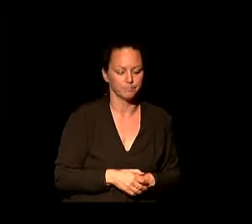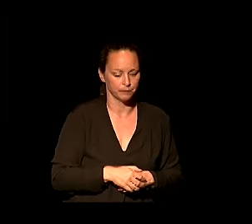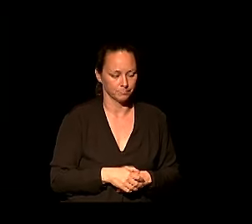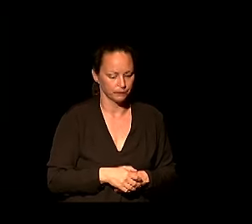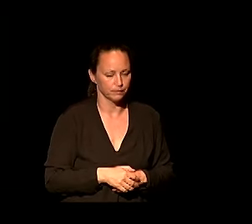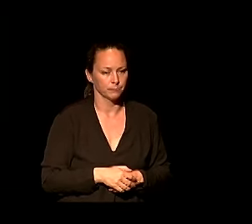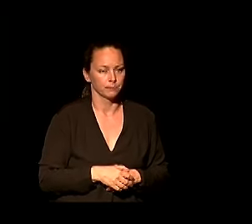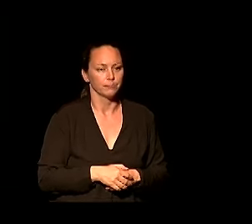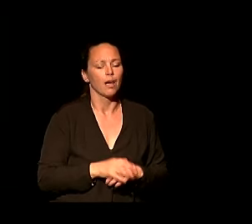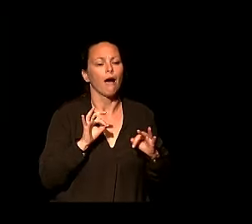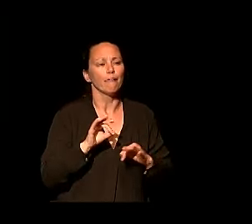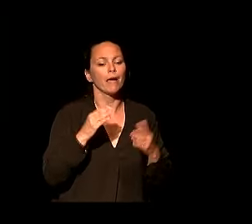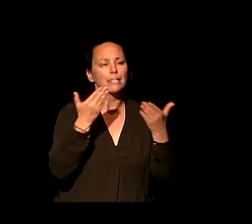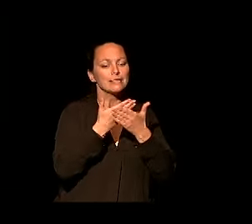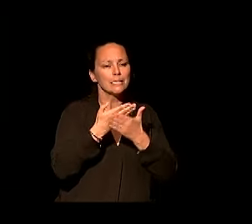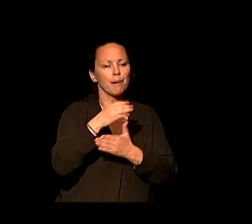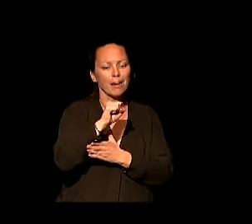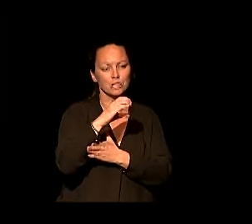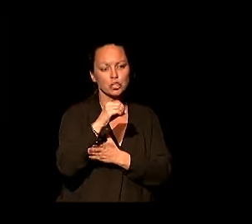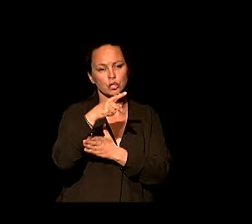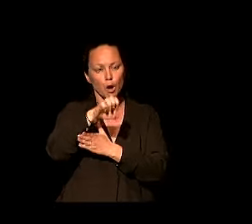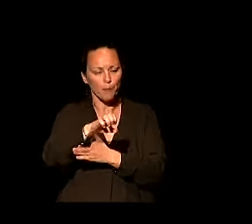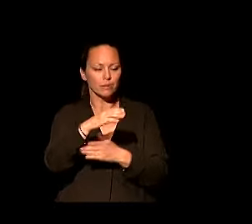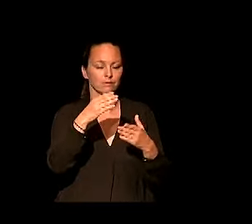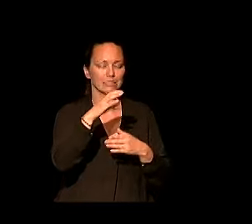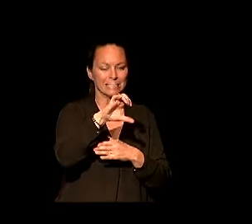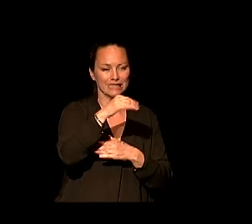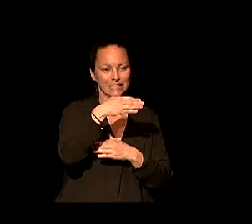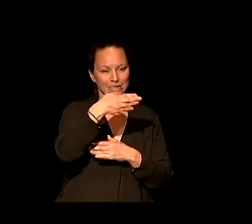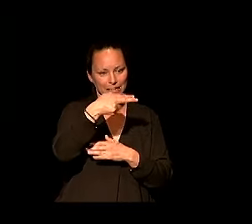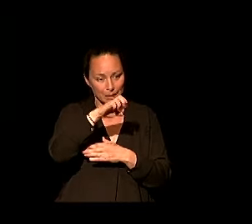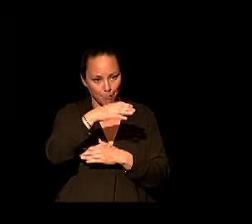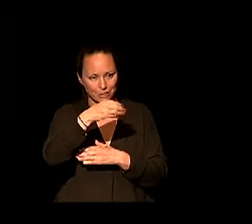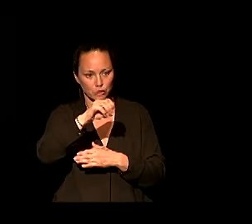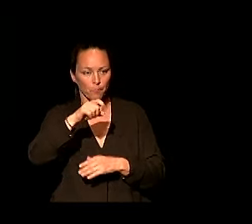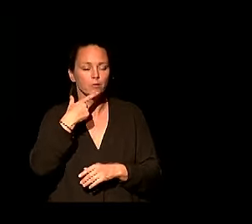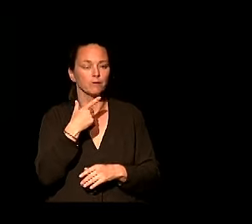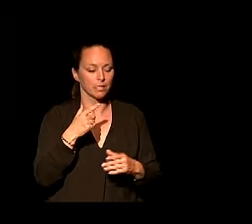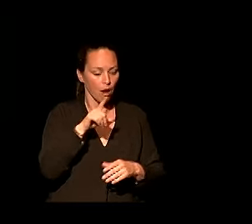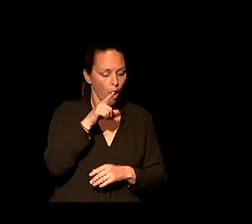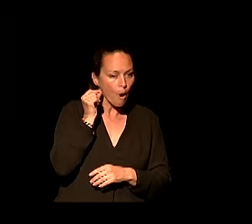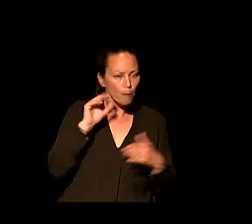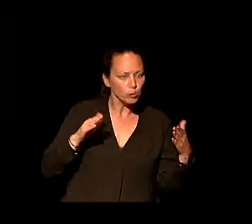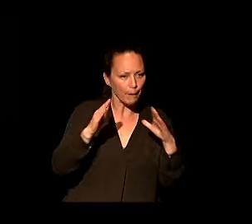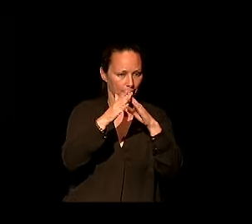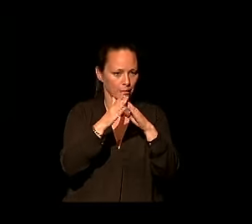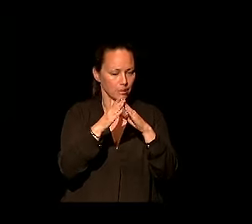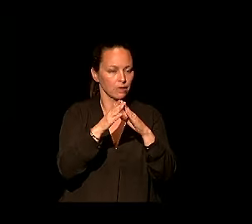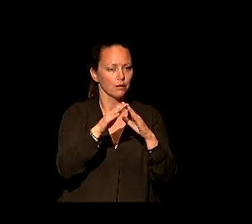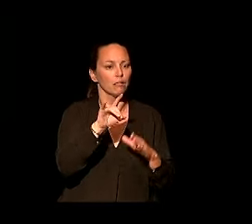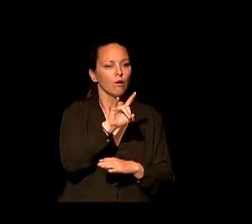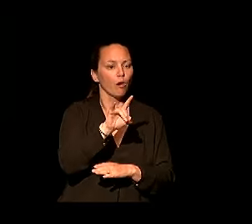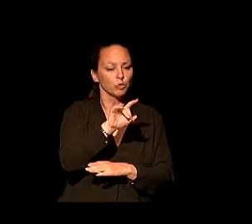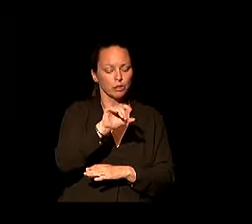le cinémascope en général et particulièrement sur son usage dans L'homme de la plaine d'Anthony Mann. Il en